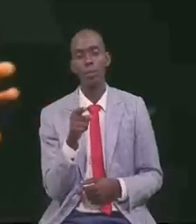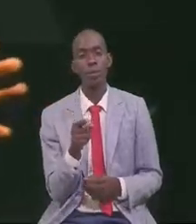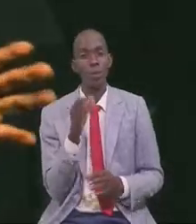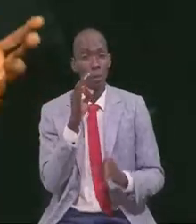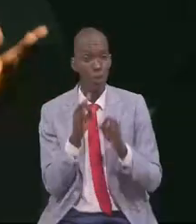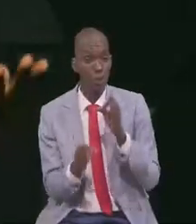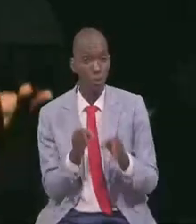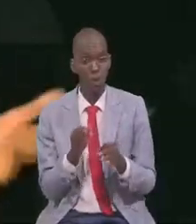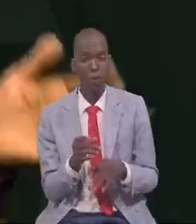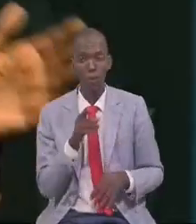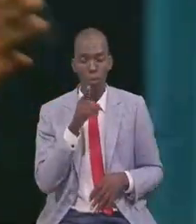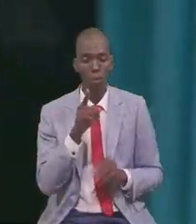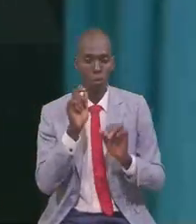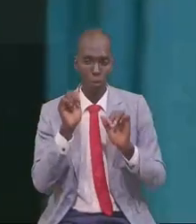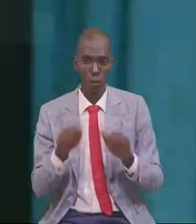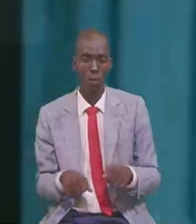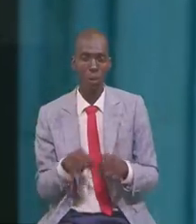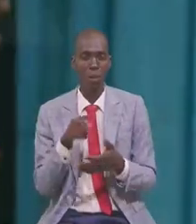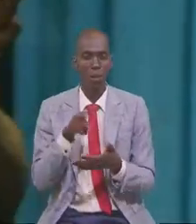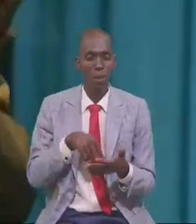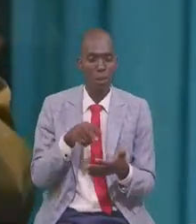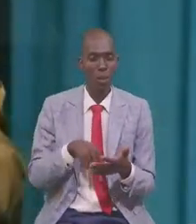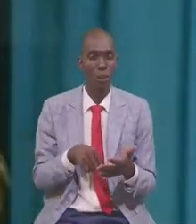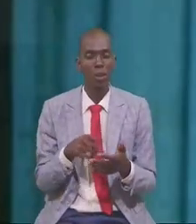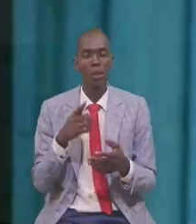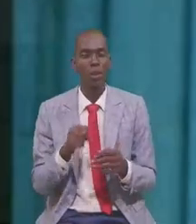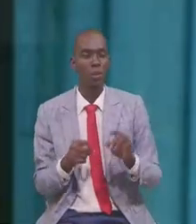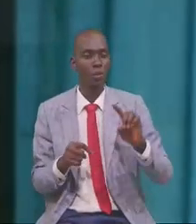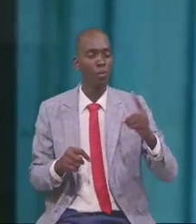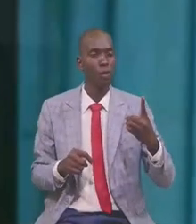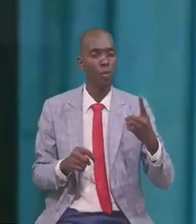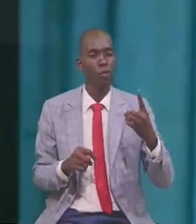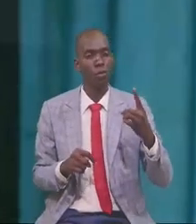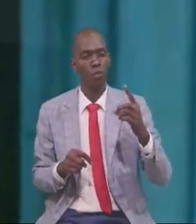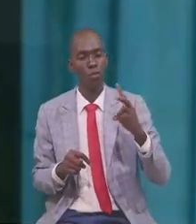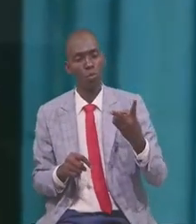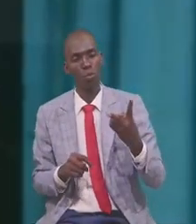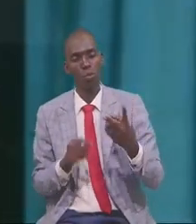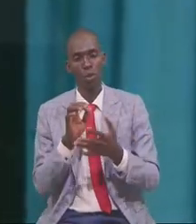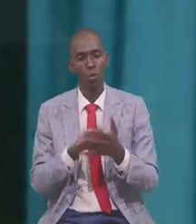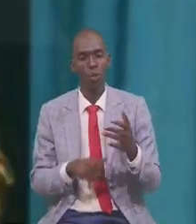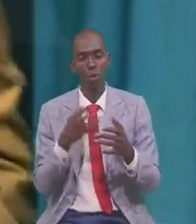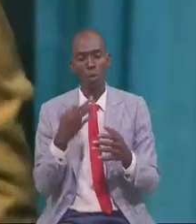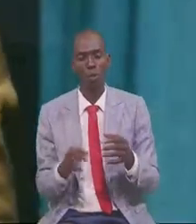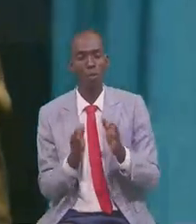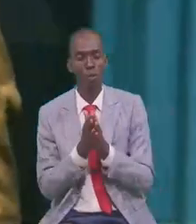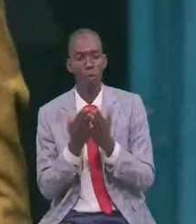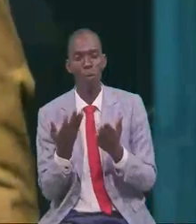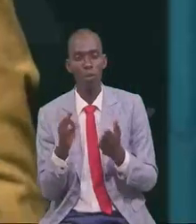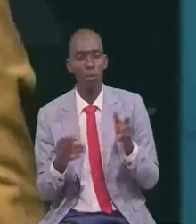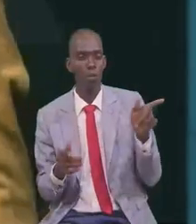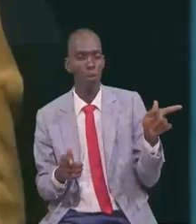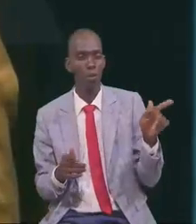Si vous pouvez lire les deux premiers chapitres de Genèse, il n'y avait pas